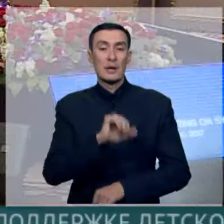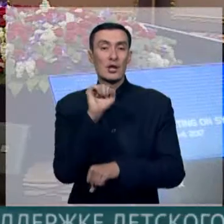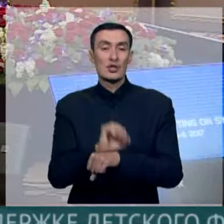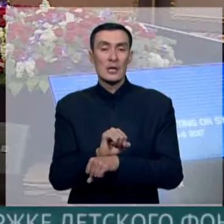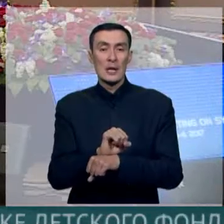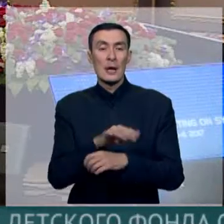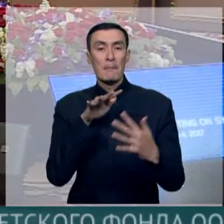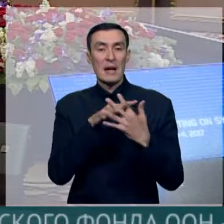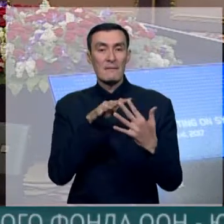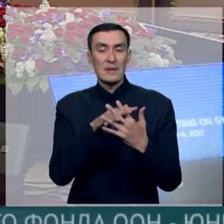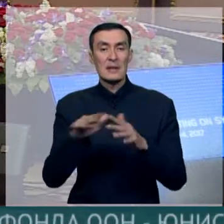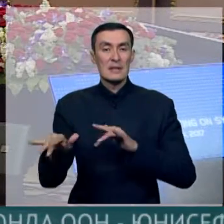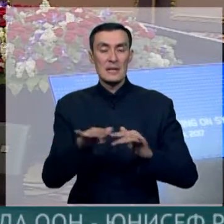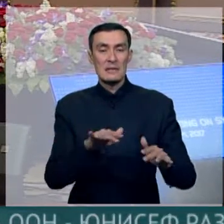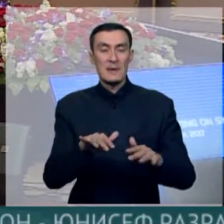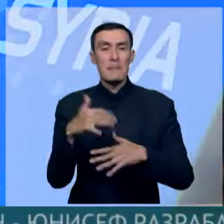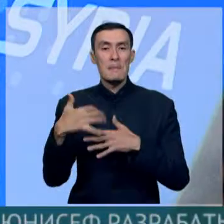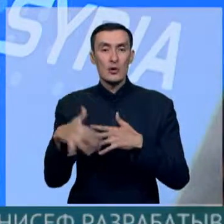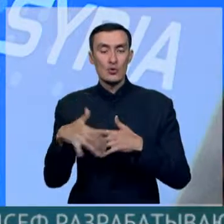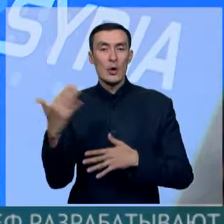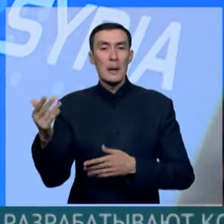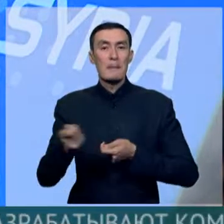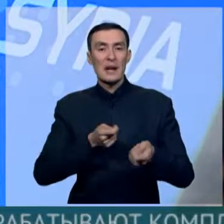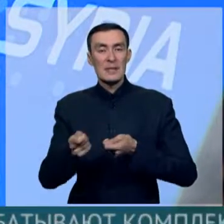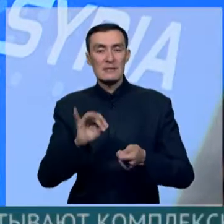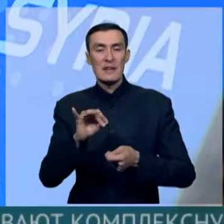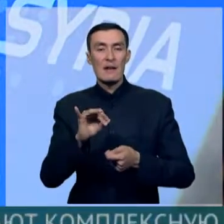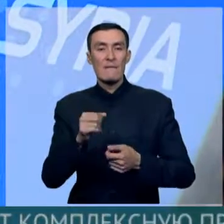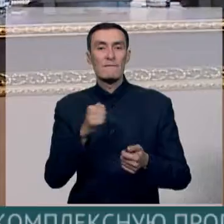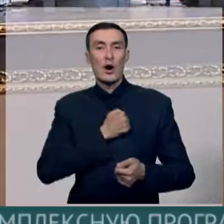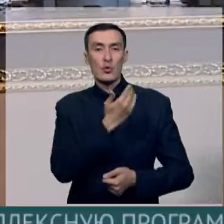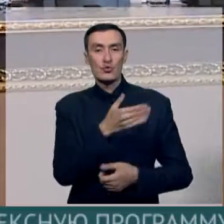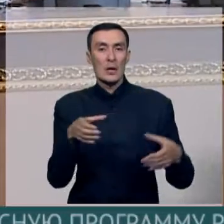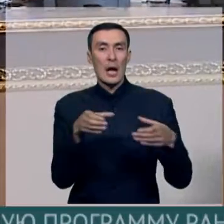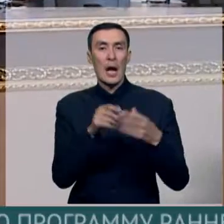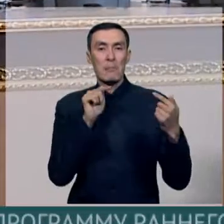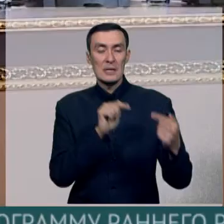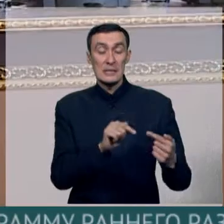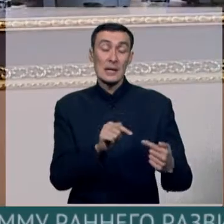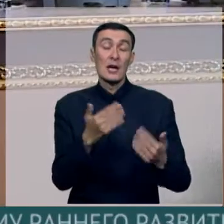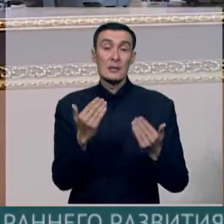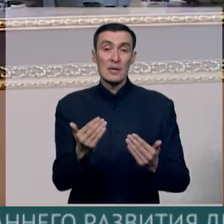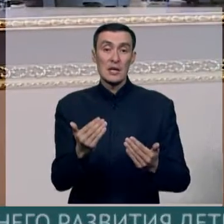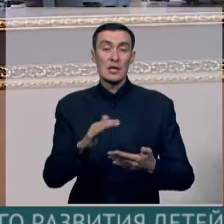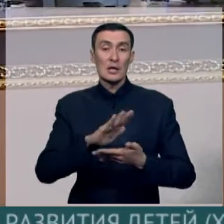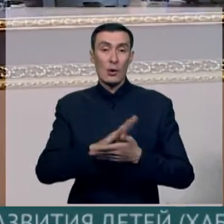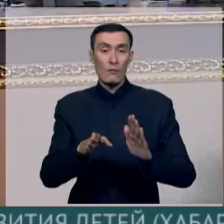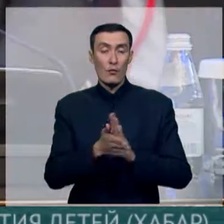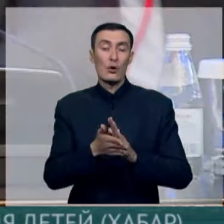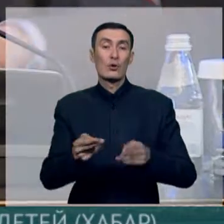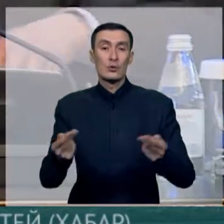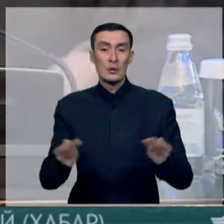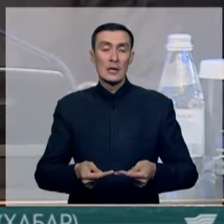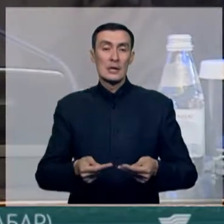боевые действия между правительственными войсками и вооруженной оппозицией. Я напомню, что соответствующий документ о